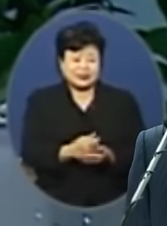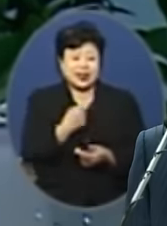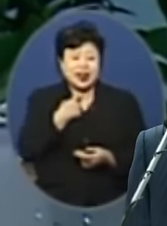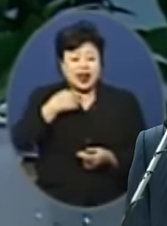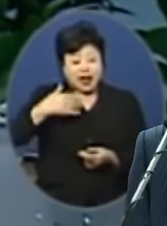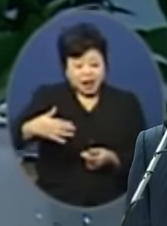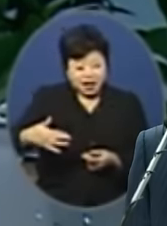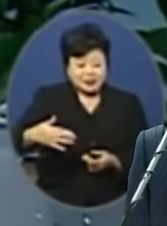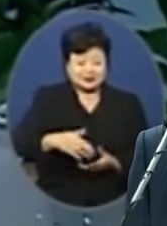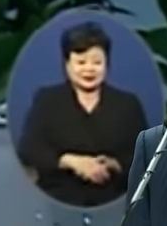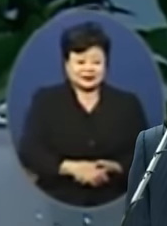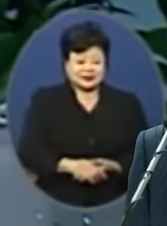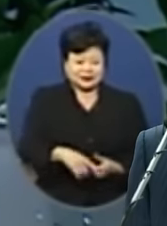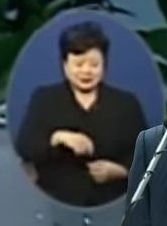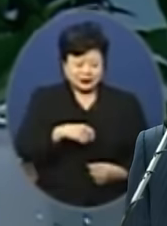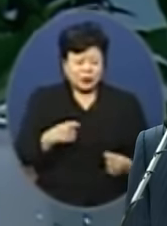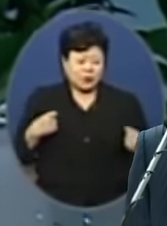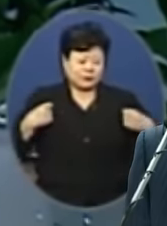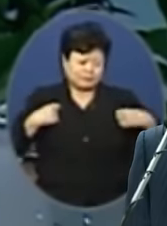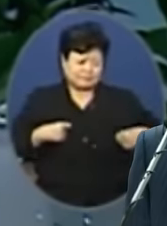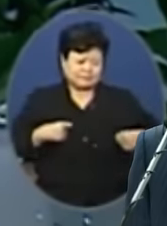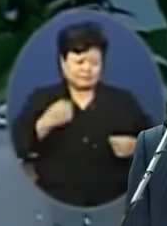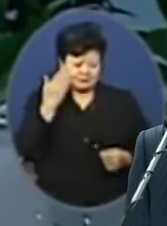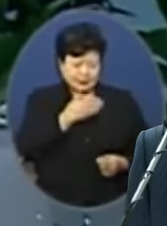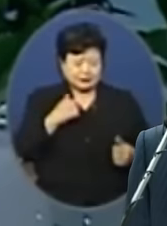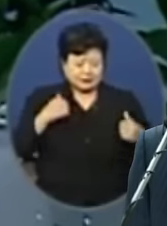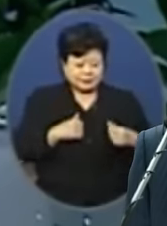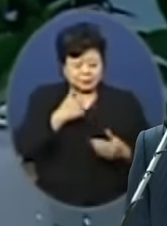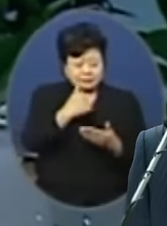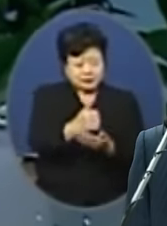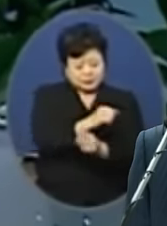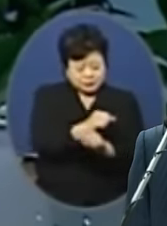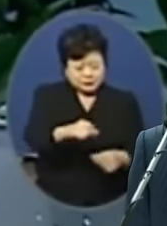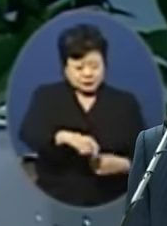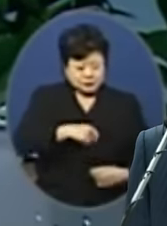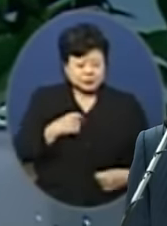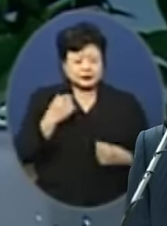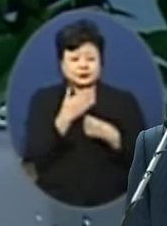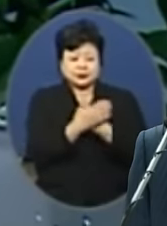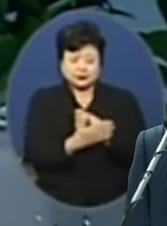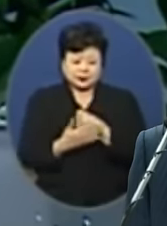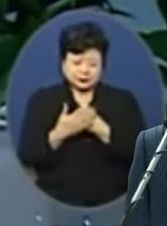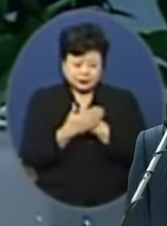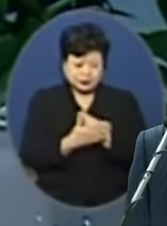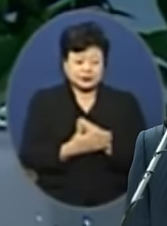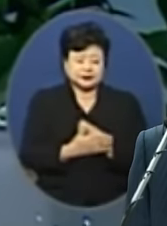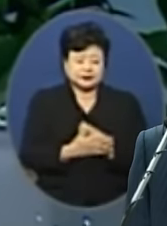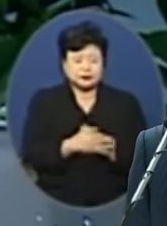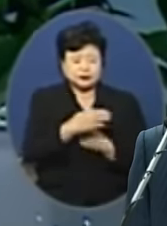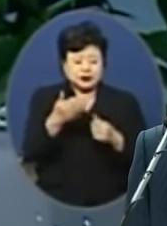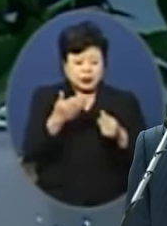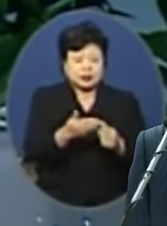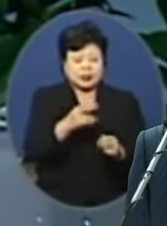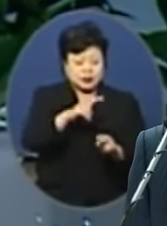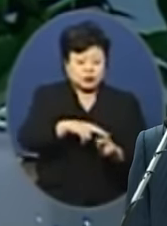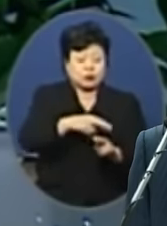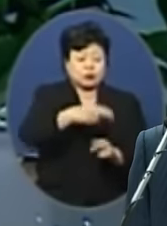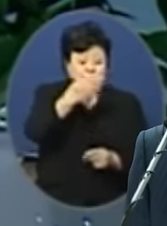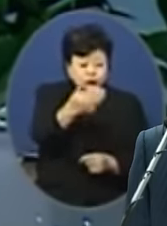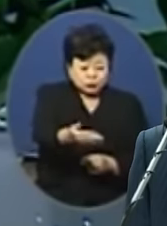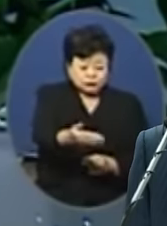않은 의복인 것입니다. 그러므로 죄의 용서와 의의 은혜를 우리에게 선물로